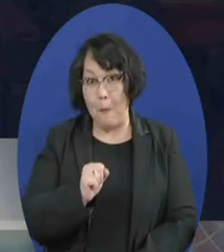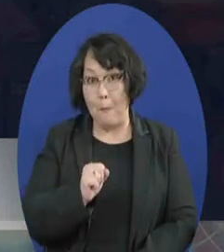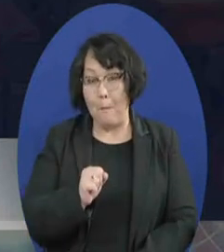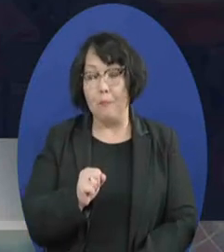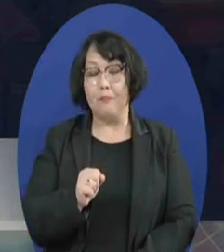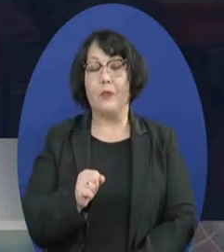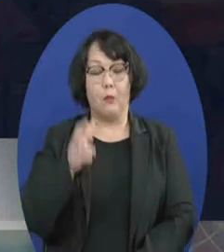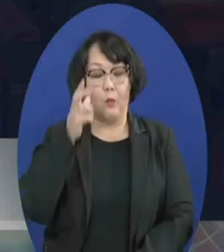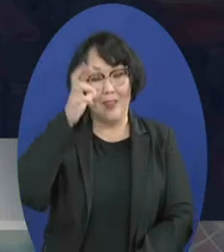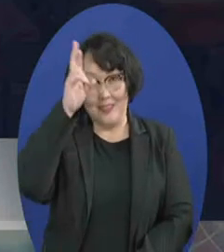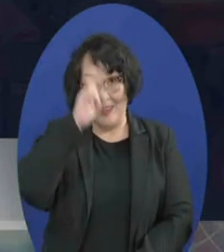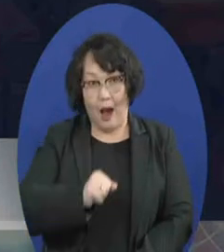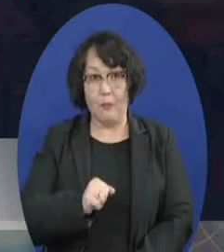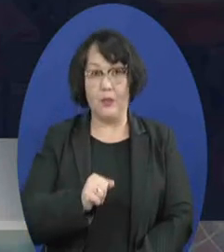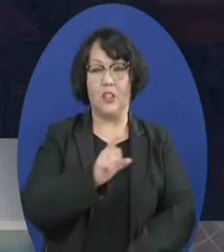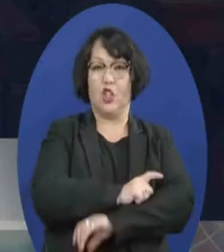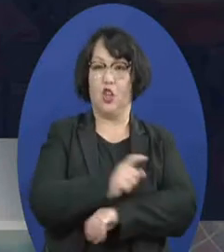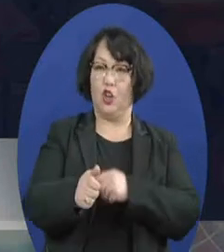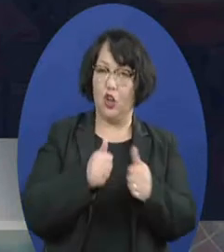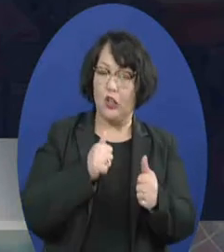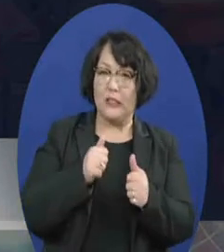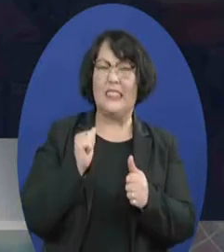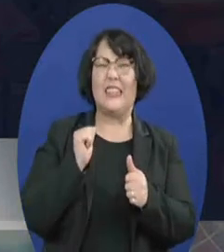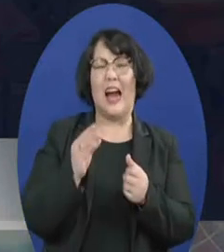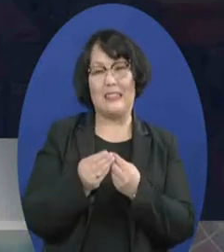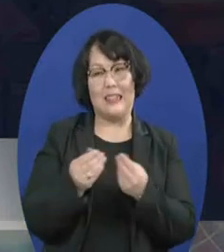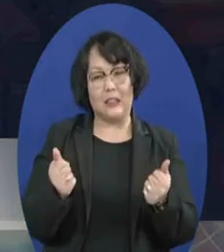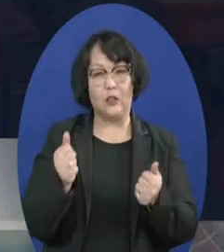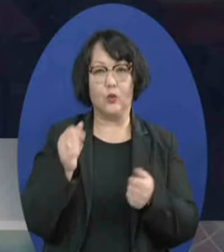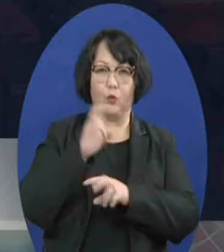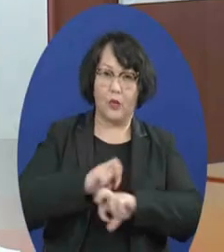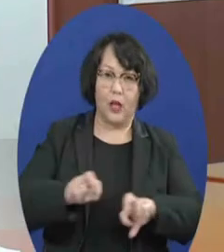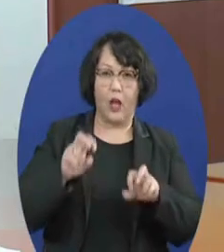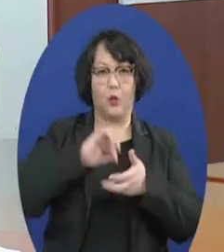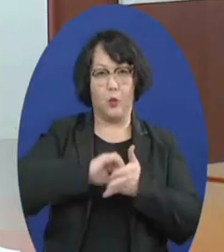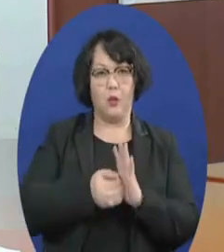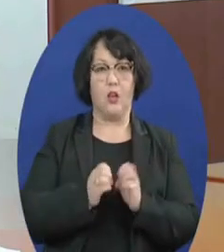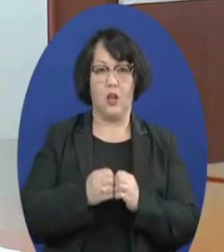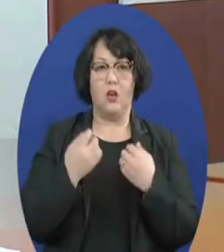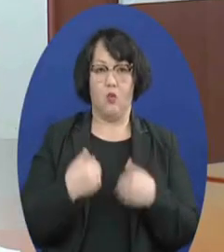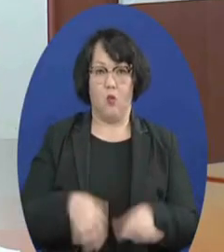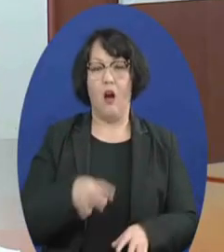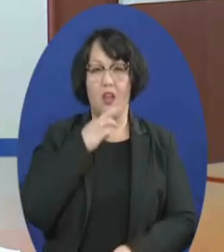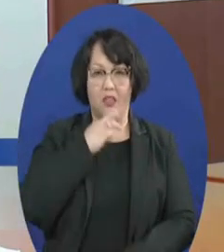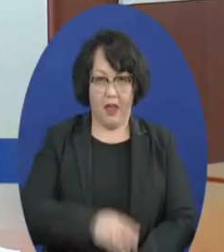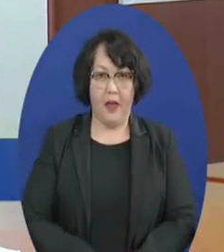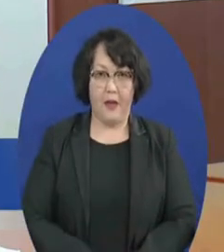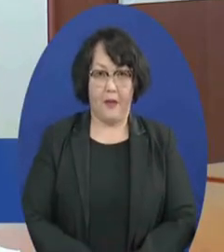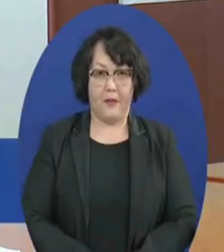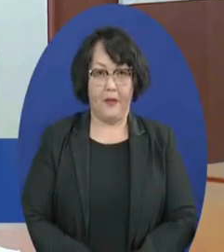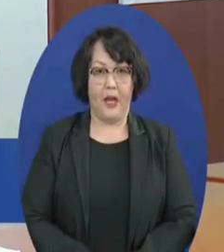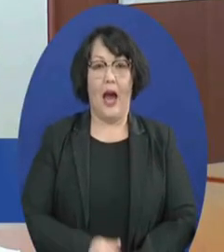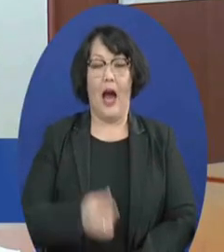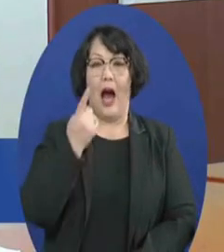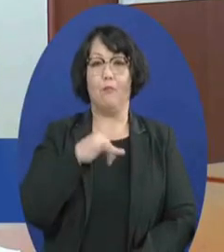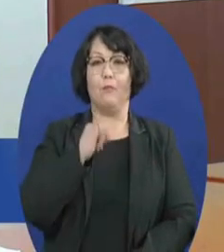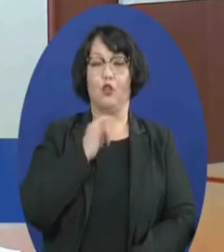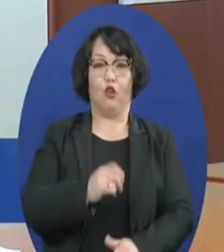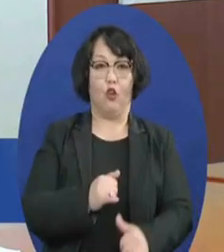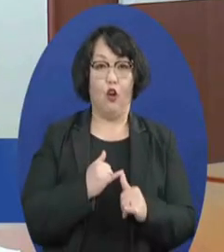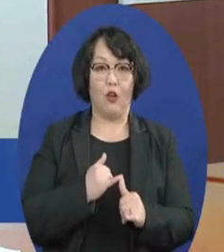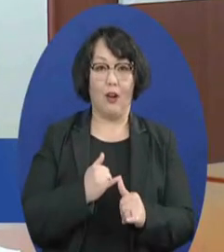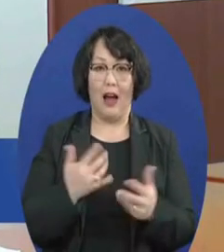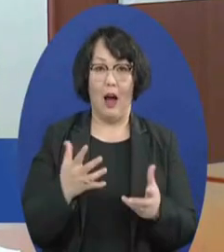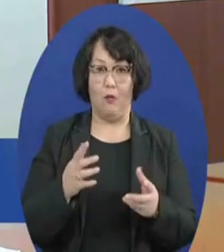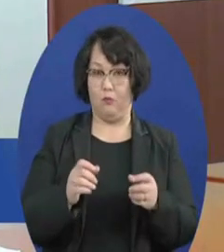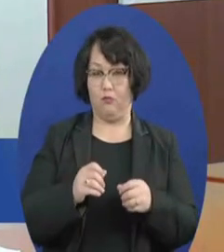хичээлийн хоцрогдол арилгах судалгаа төлөвлөгөө боловсруулсан гэж мэдээлж байна. Ковидоос хамгийн хохирол үүсэж байгаа салбар бол энэ боловсролын